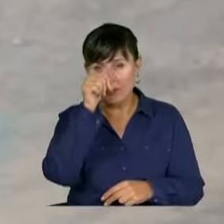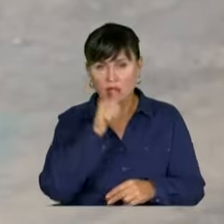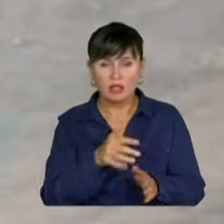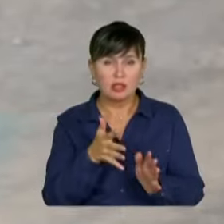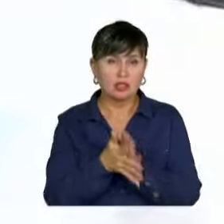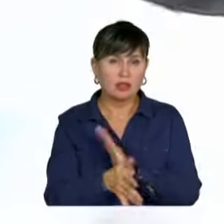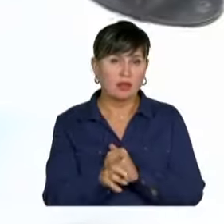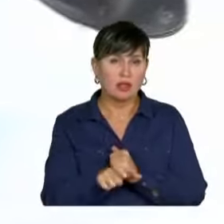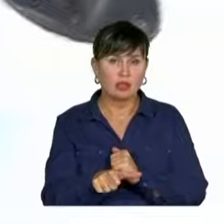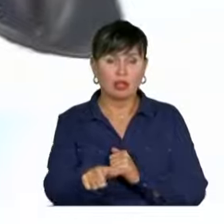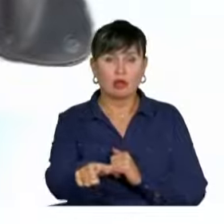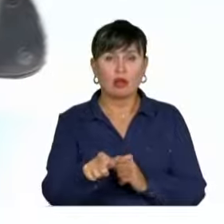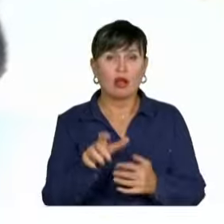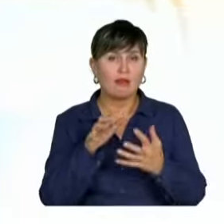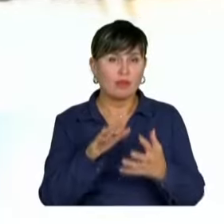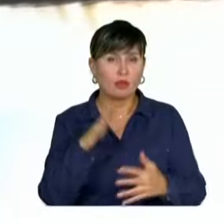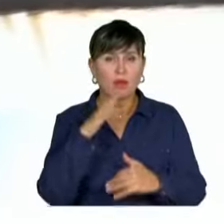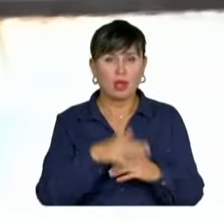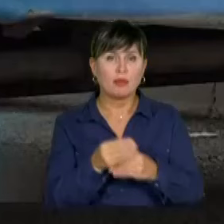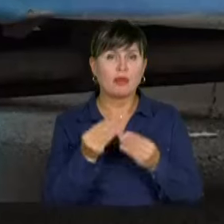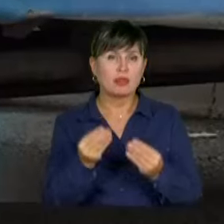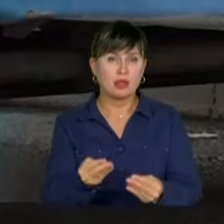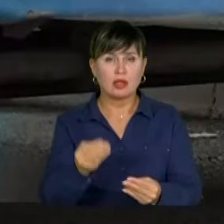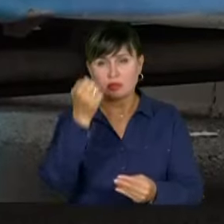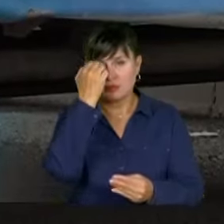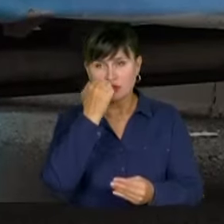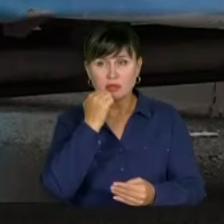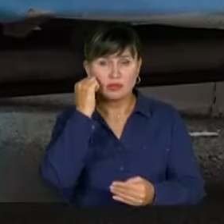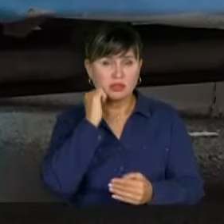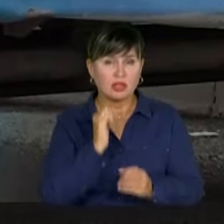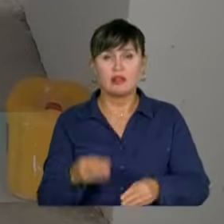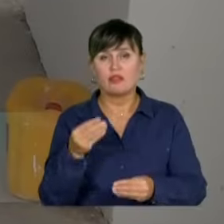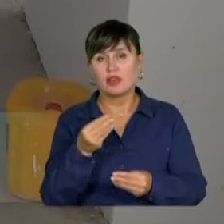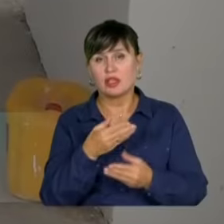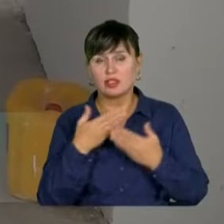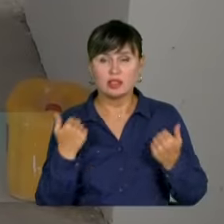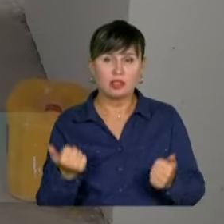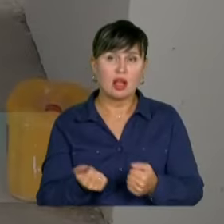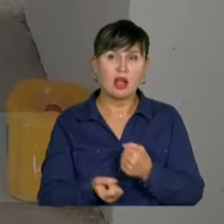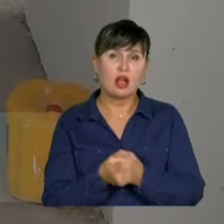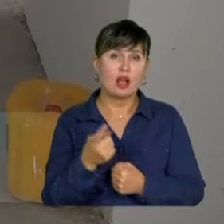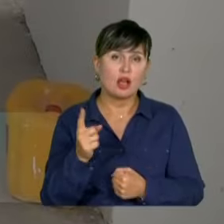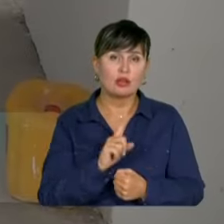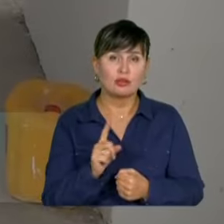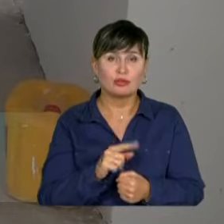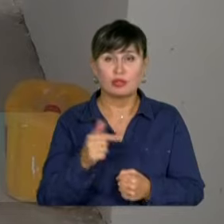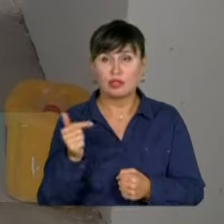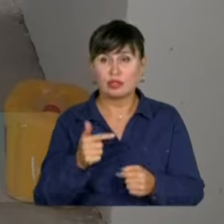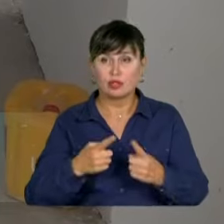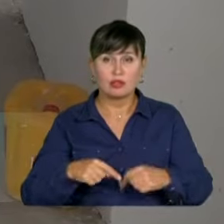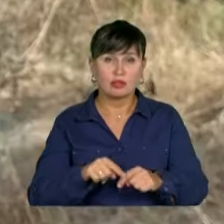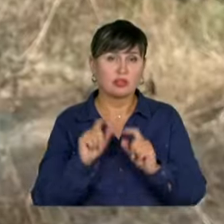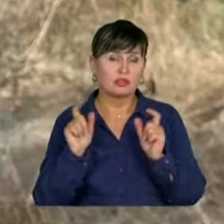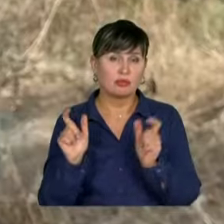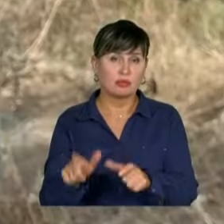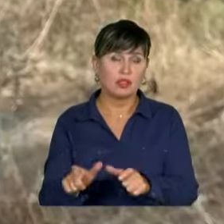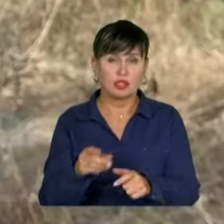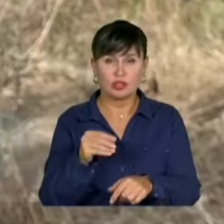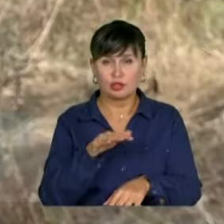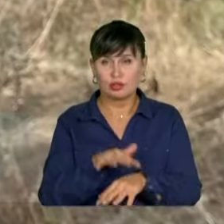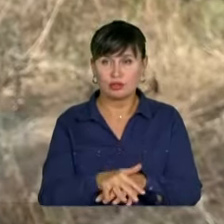на дорогу. Автобус Акимат дал. Спасибо. Старый и на 12 мест всего. Оказалось, что счета генерального подрядчика заблокированы.